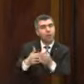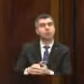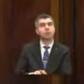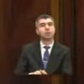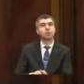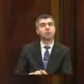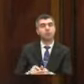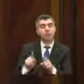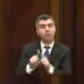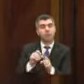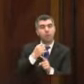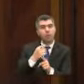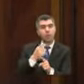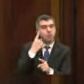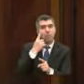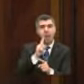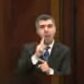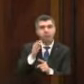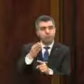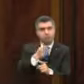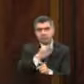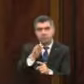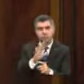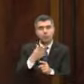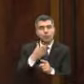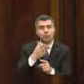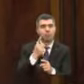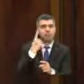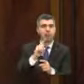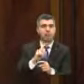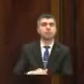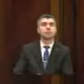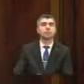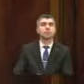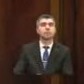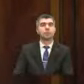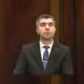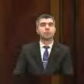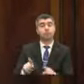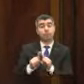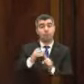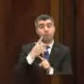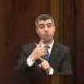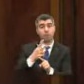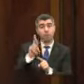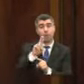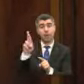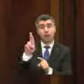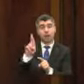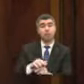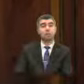وفاقدة للبوصلة. أيضا كان هناك جلالة الملك